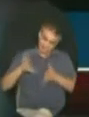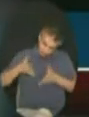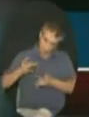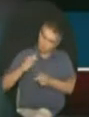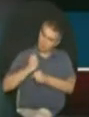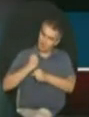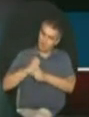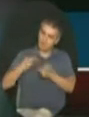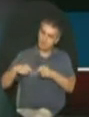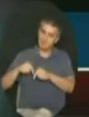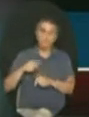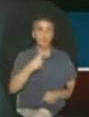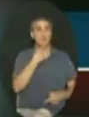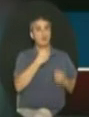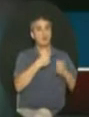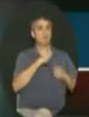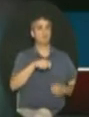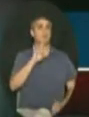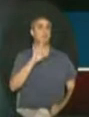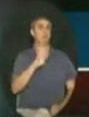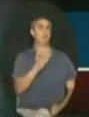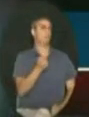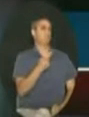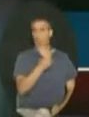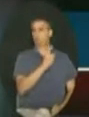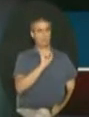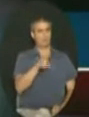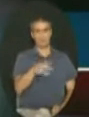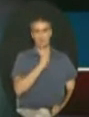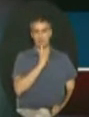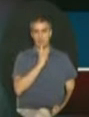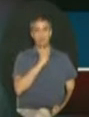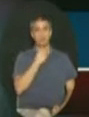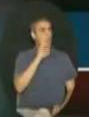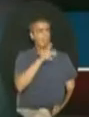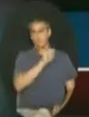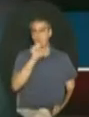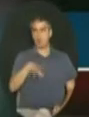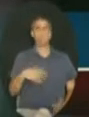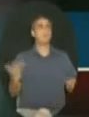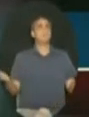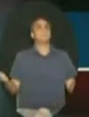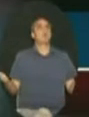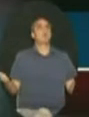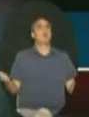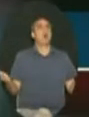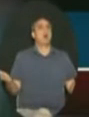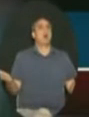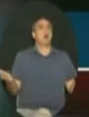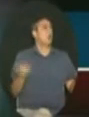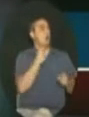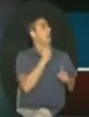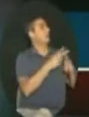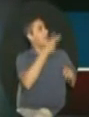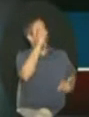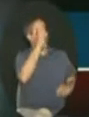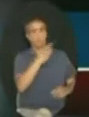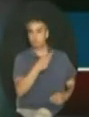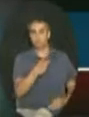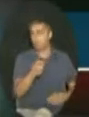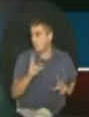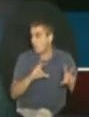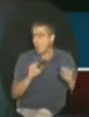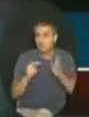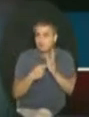יותר בוועדות. אומר לך חבר הכנסת חיליק בר, אתם לא באים, אתם לא מספיקים, אז הוא אומר גם אתם לא באים, אז מה זה אומר? לא, שלא יגיד רק